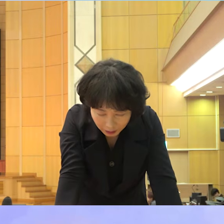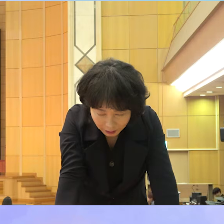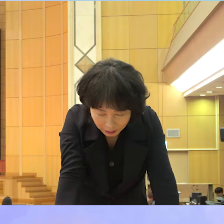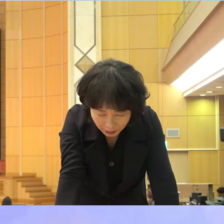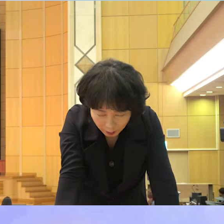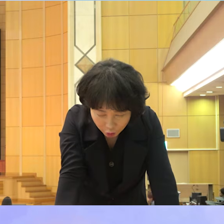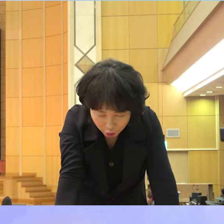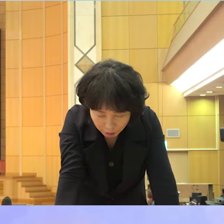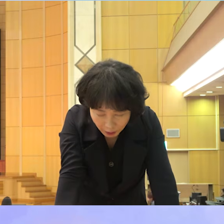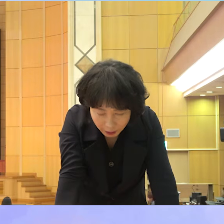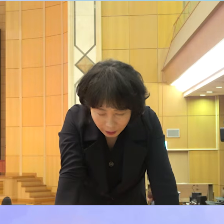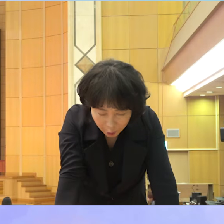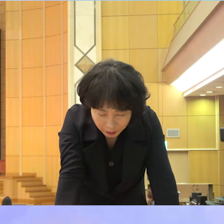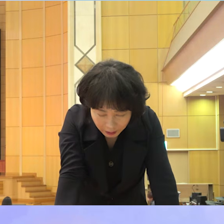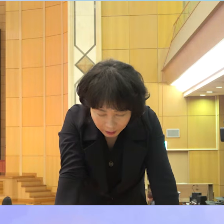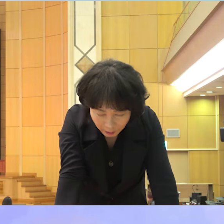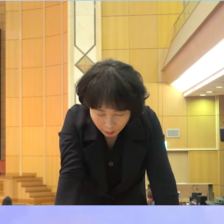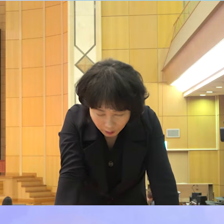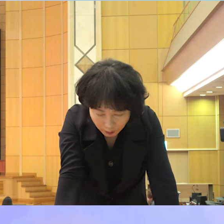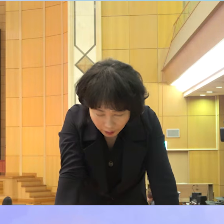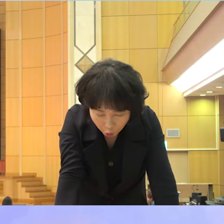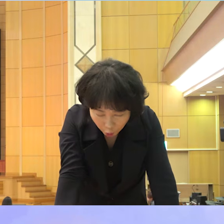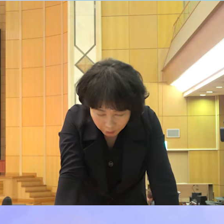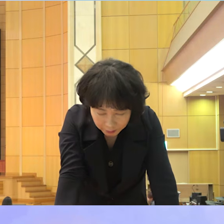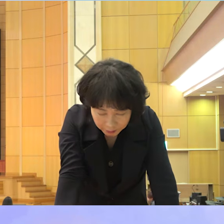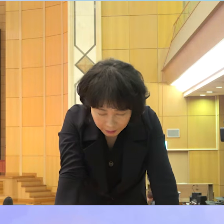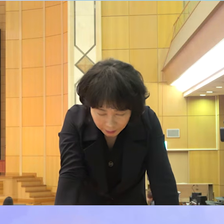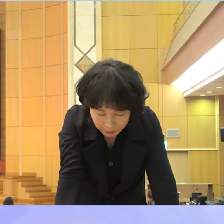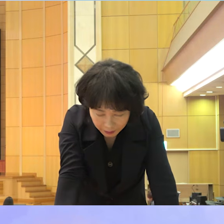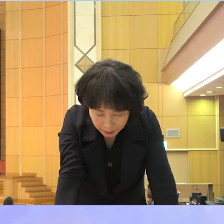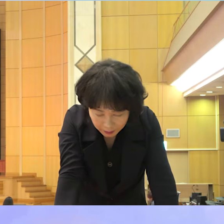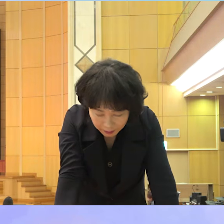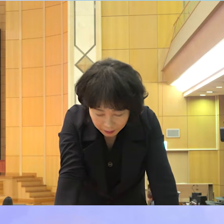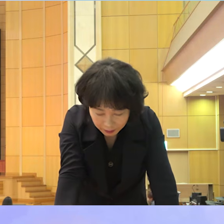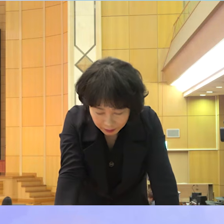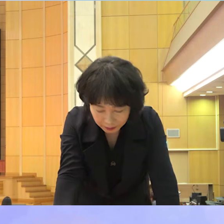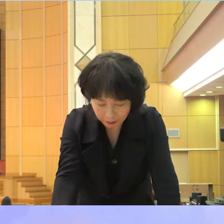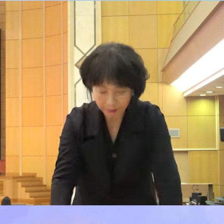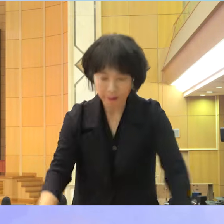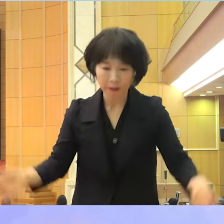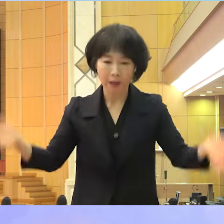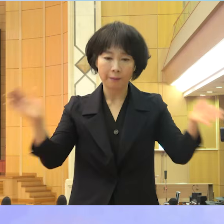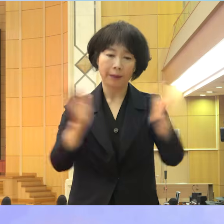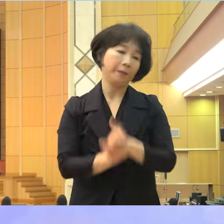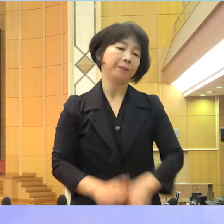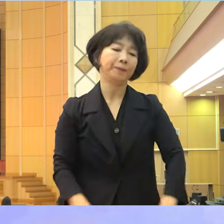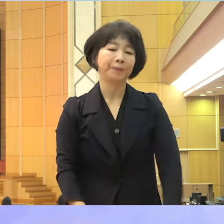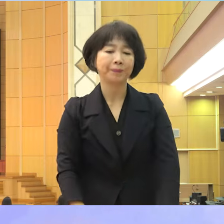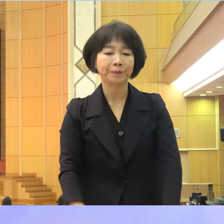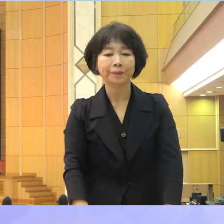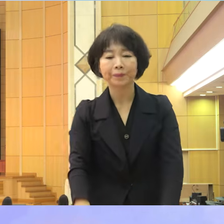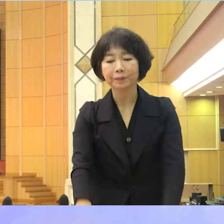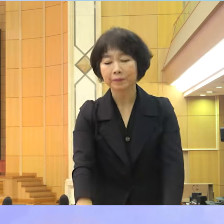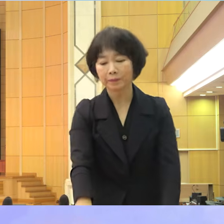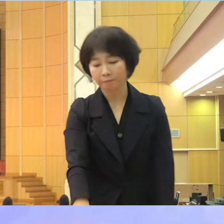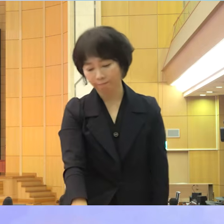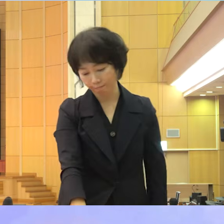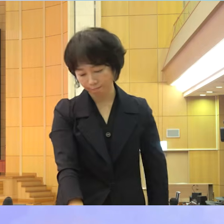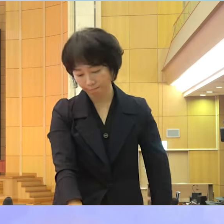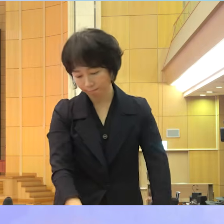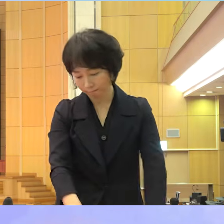주실 줄로, 이루어 주실 줄로 믿습니다. 믿음대로 될지어다. 예수 그리스도